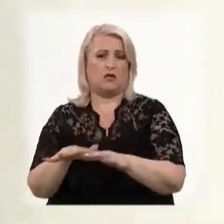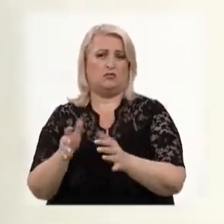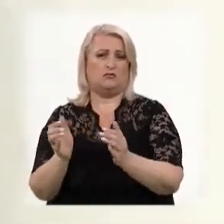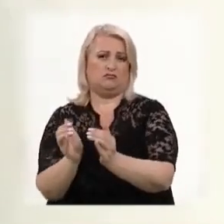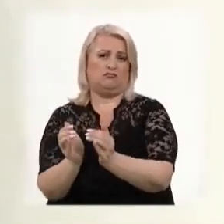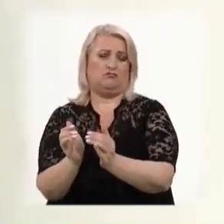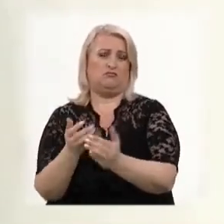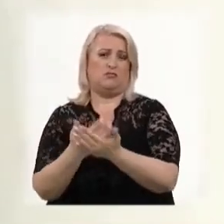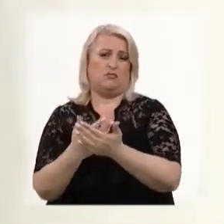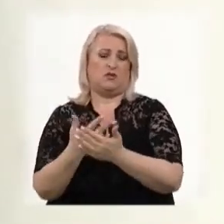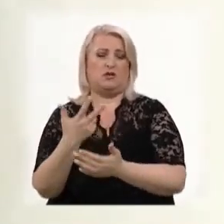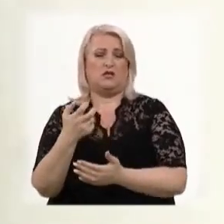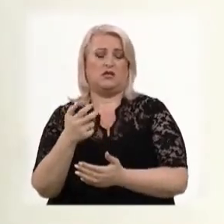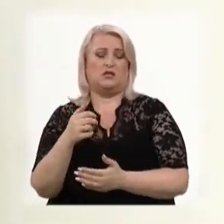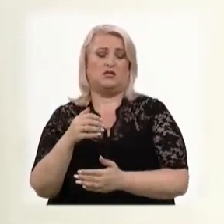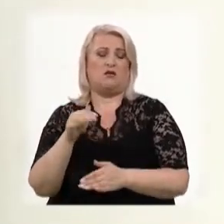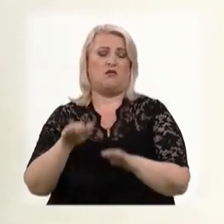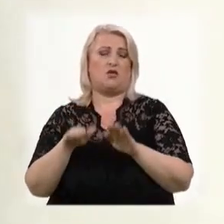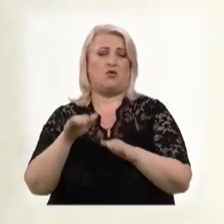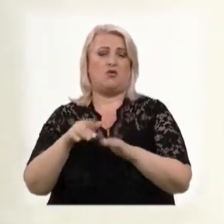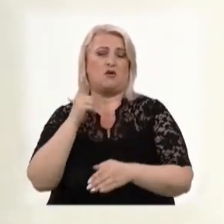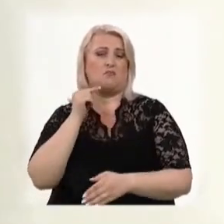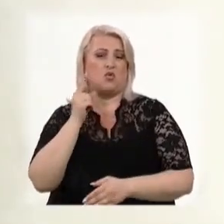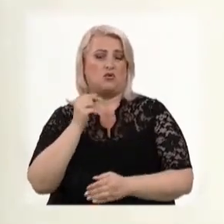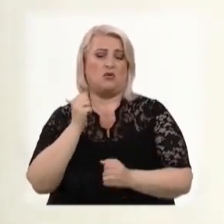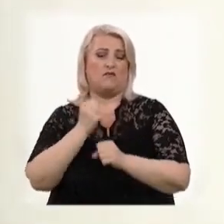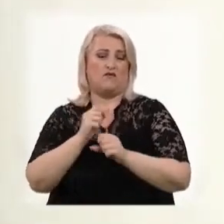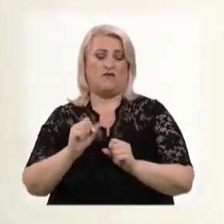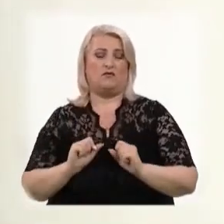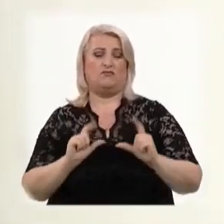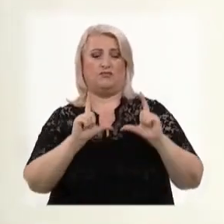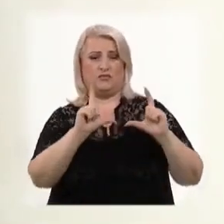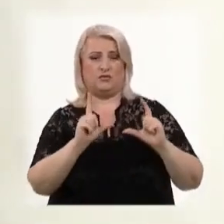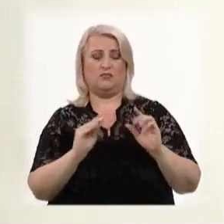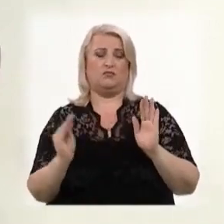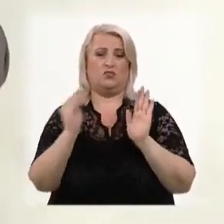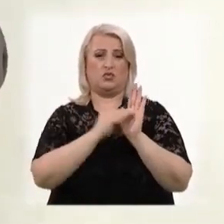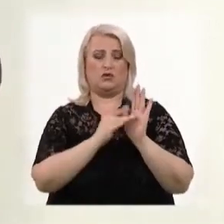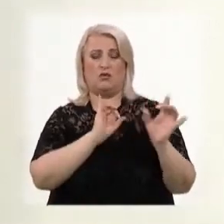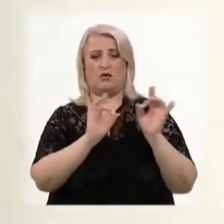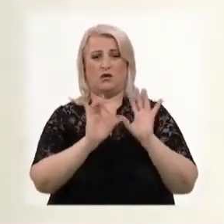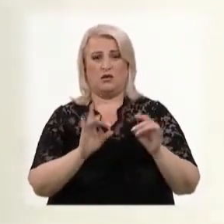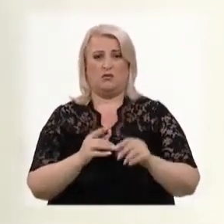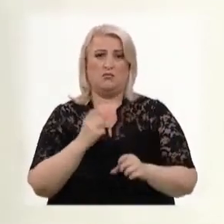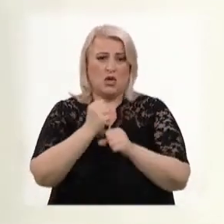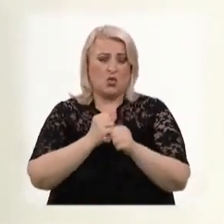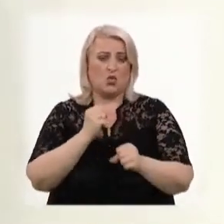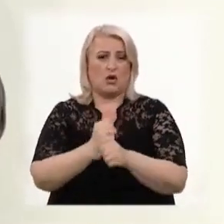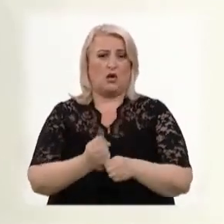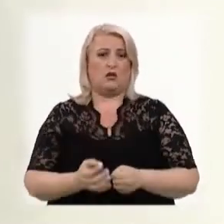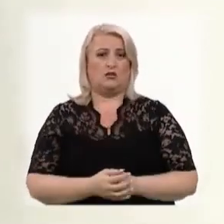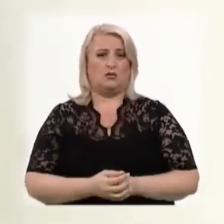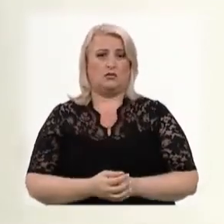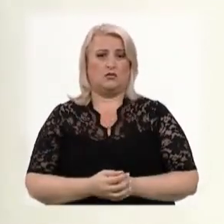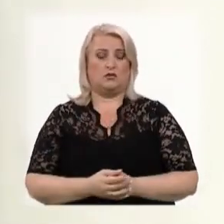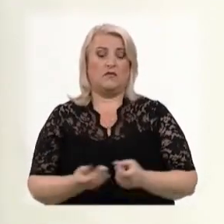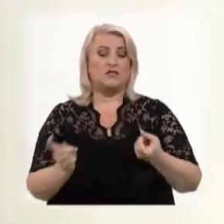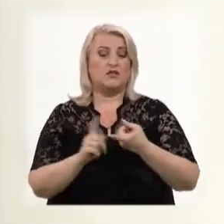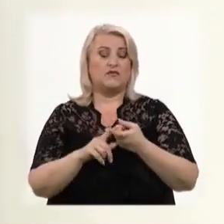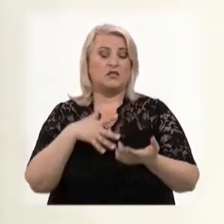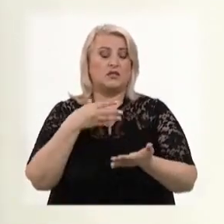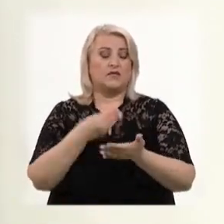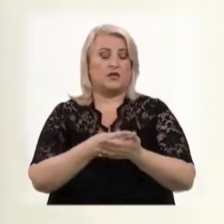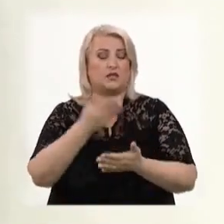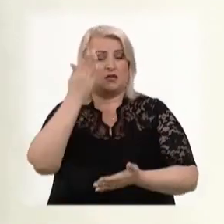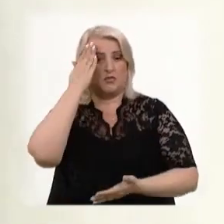1300 de miere foto pagină postează albinuță făcut aceste la lumină adică așa lucrează în capacitățile de